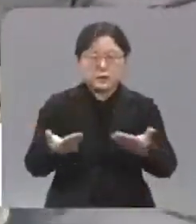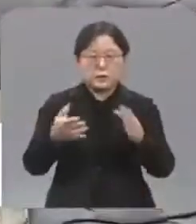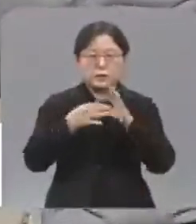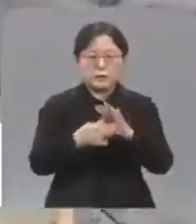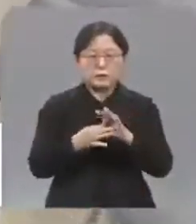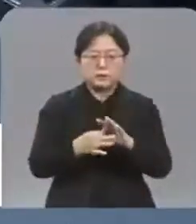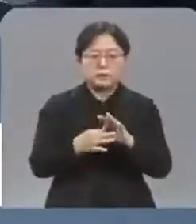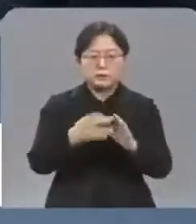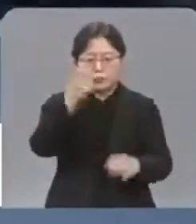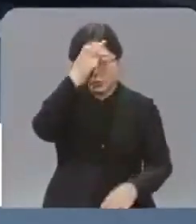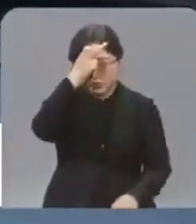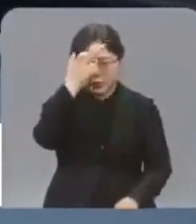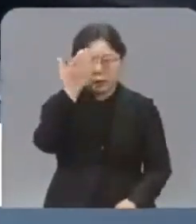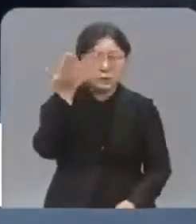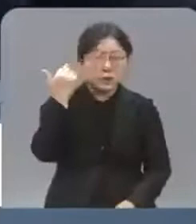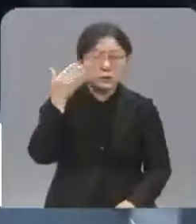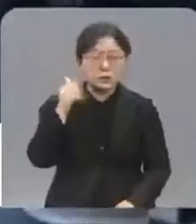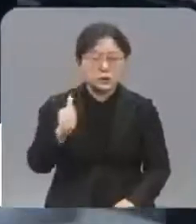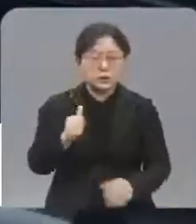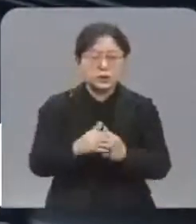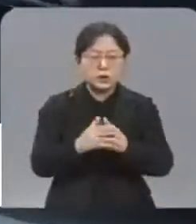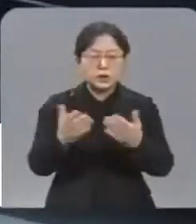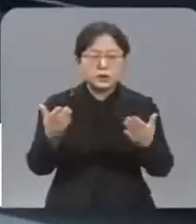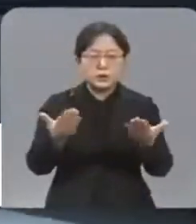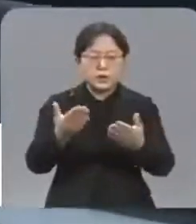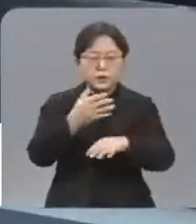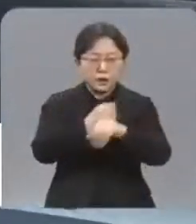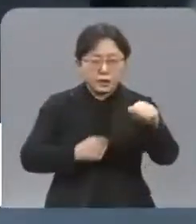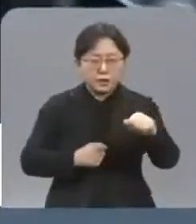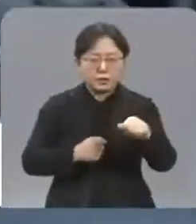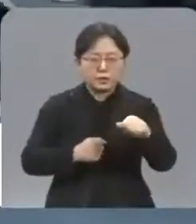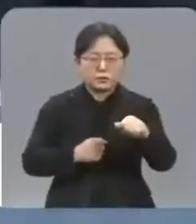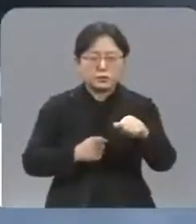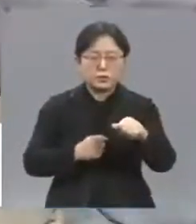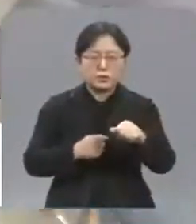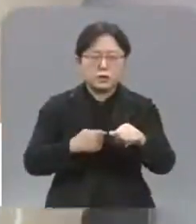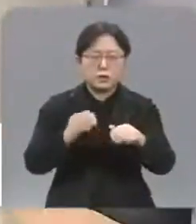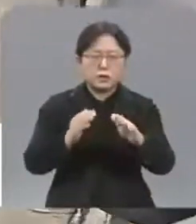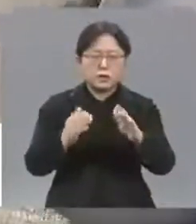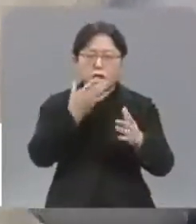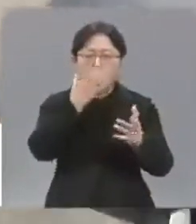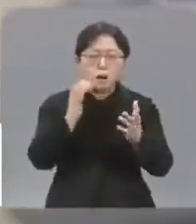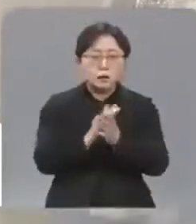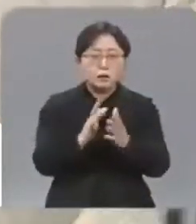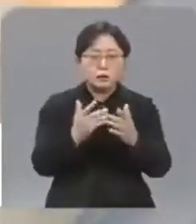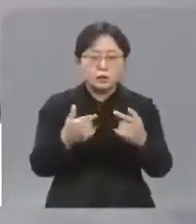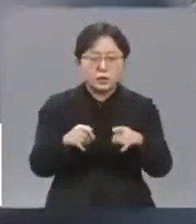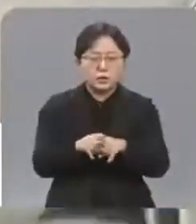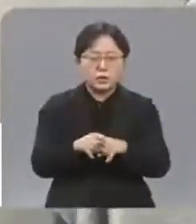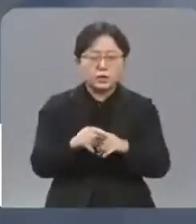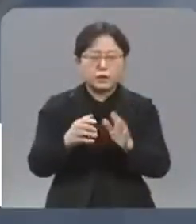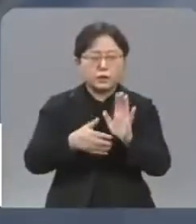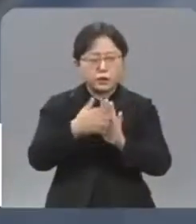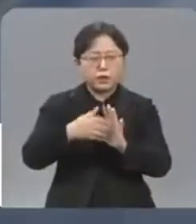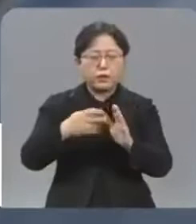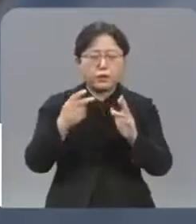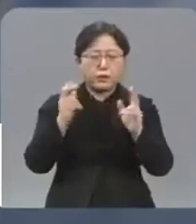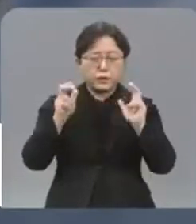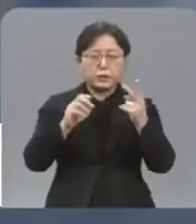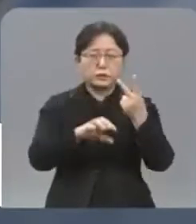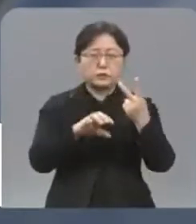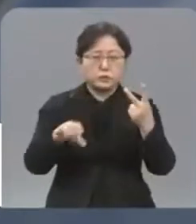관련해 최 전 사장이 사업을 따내도록 해주겠다는 명목으로 공모자들과 함께 입찰업체 두